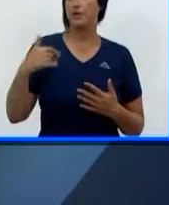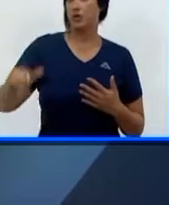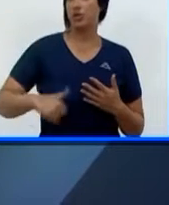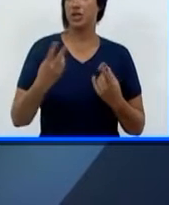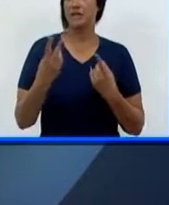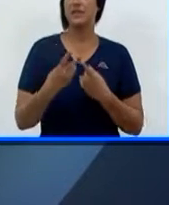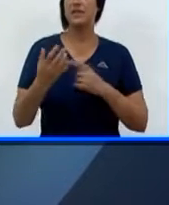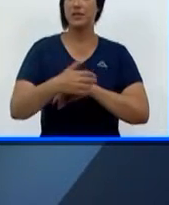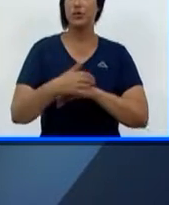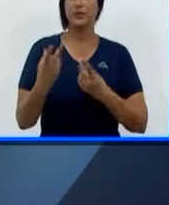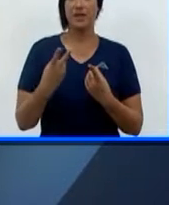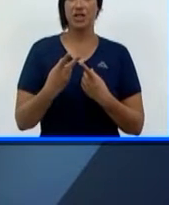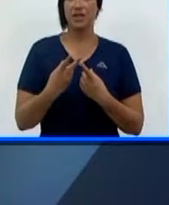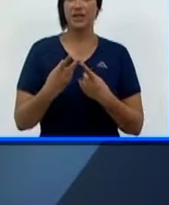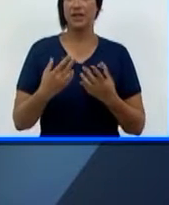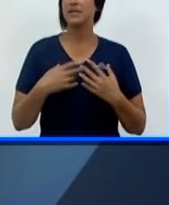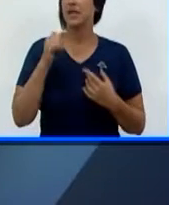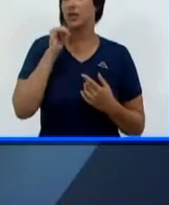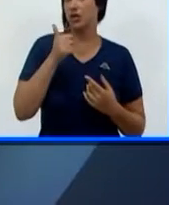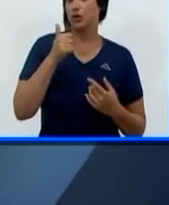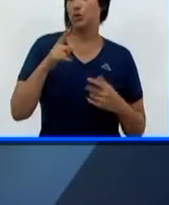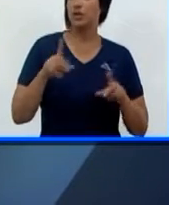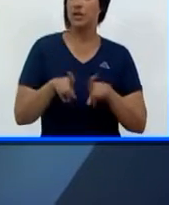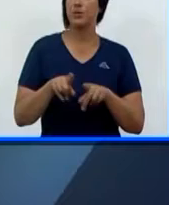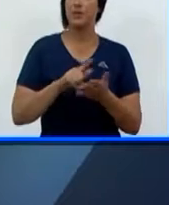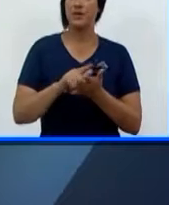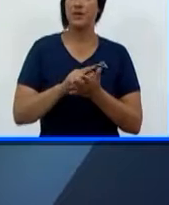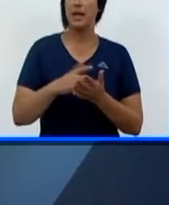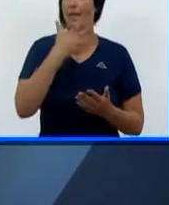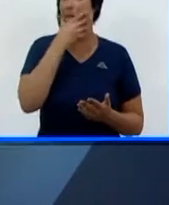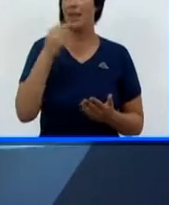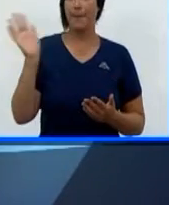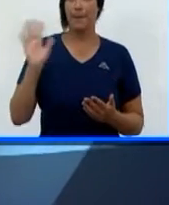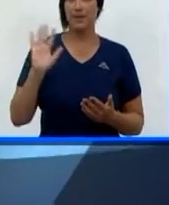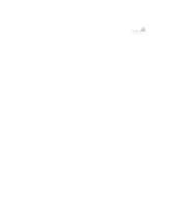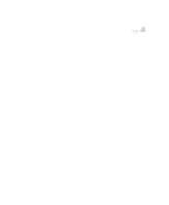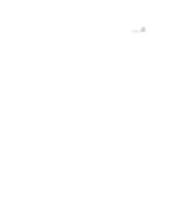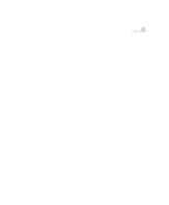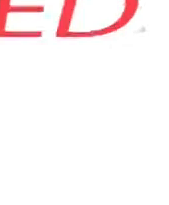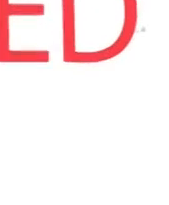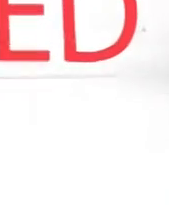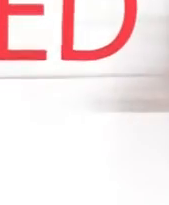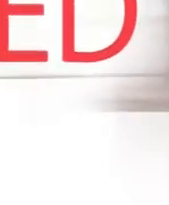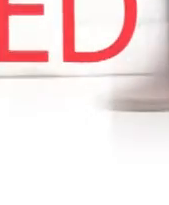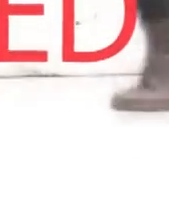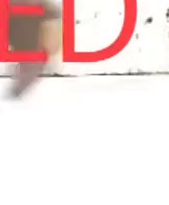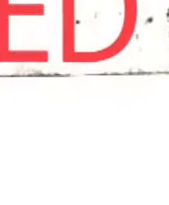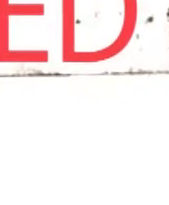Bile su to još jedne vijesti Dubrovačke televizije. Do sutra u isto vrijeme, lijepi pozdrav.